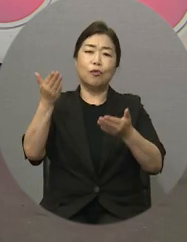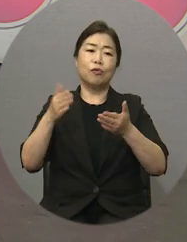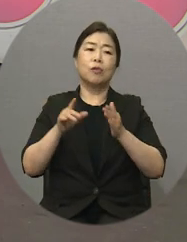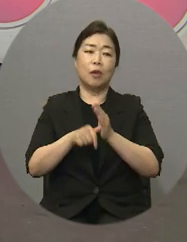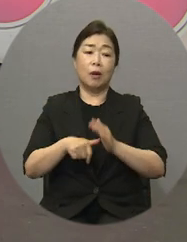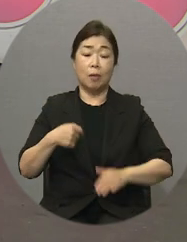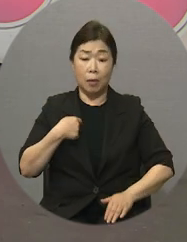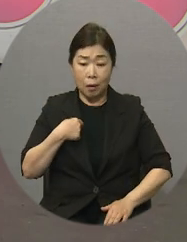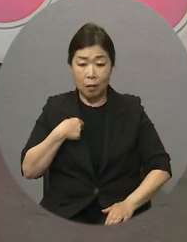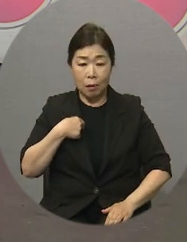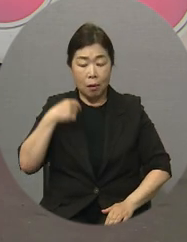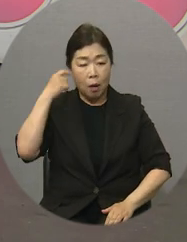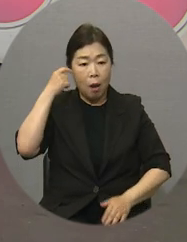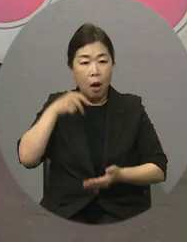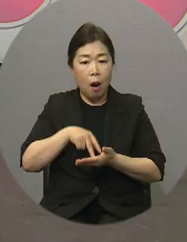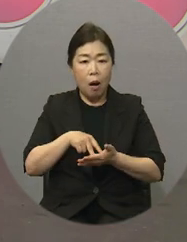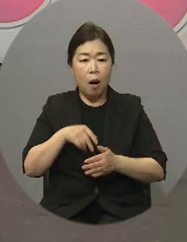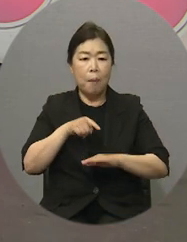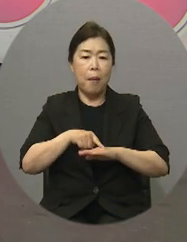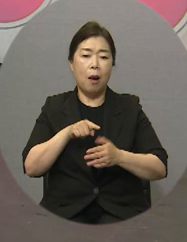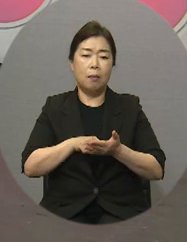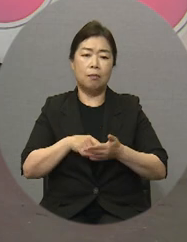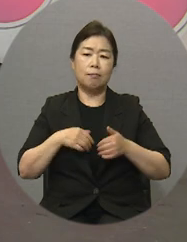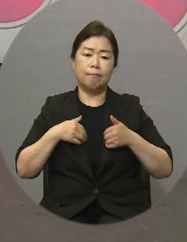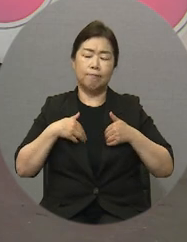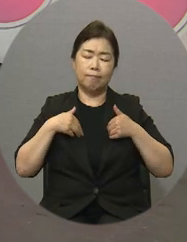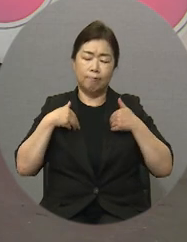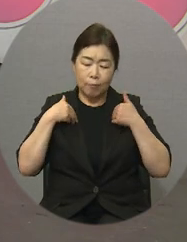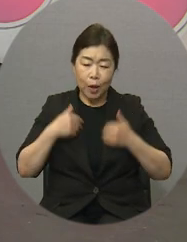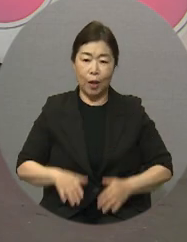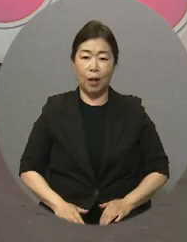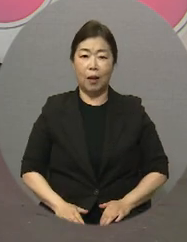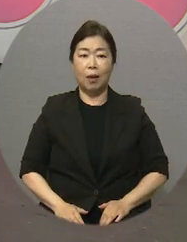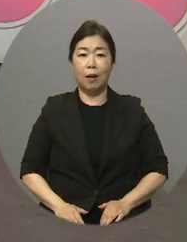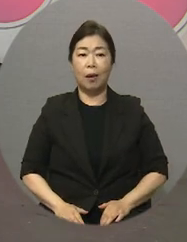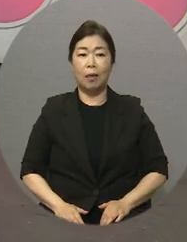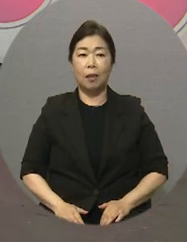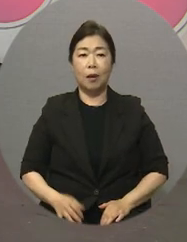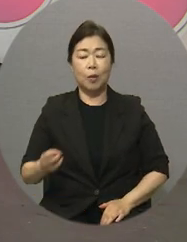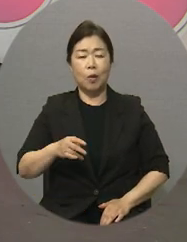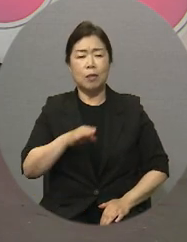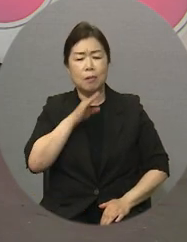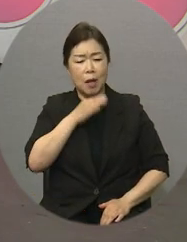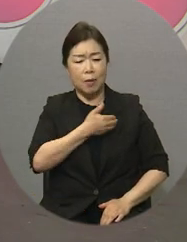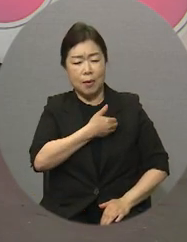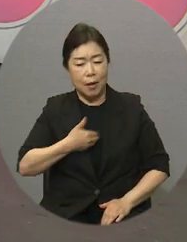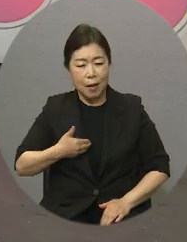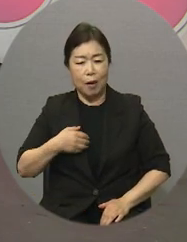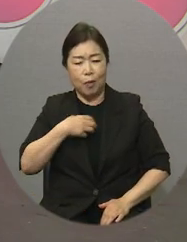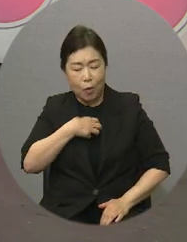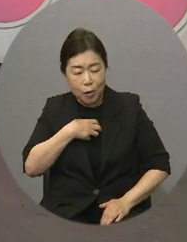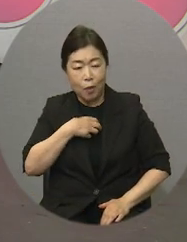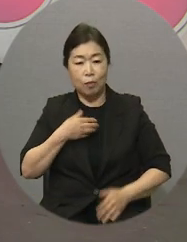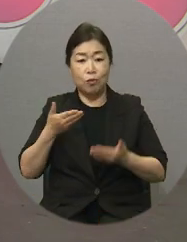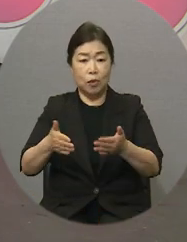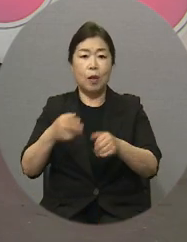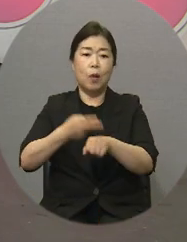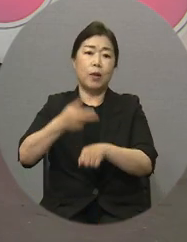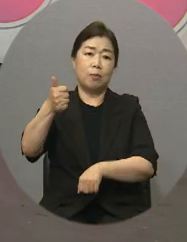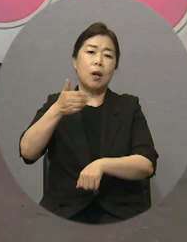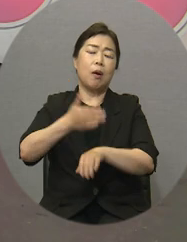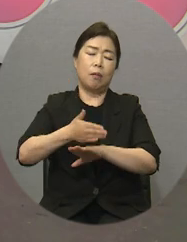이야기를 전해 듣는 저도 마음이 훈훈해졌고 제자를 진심으로 걱정해주는 선생님께도 너무너무